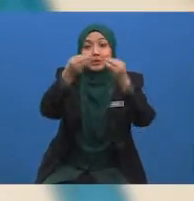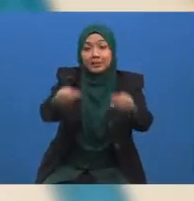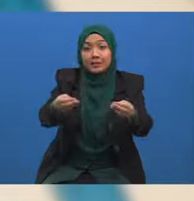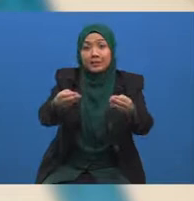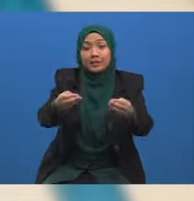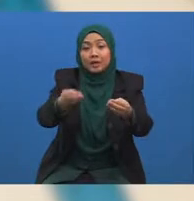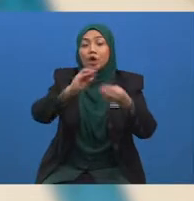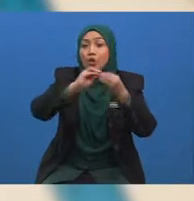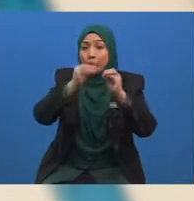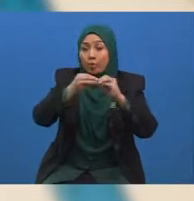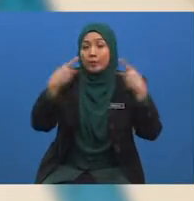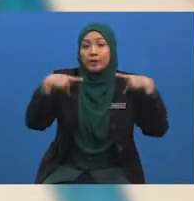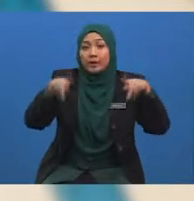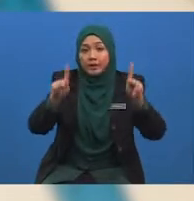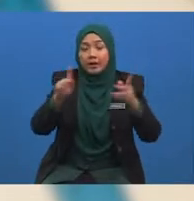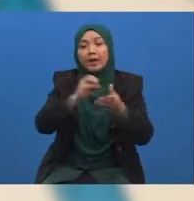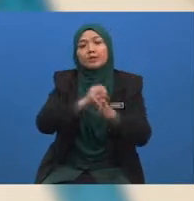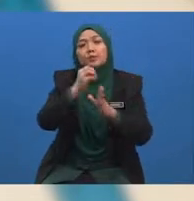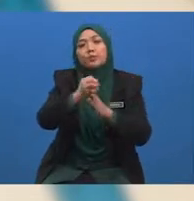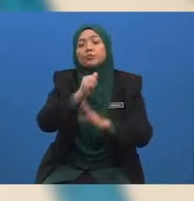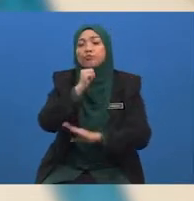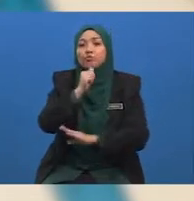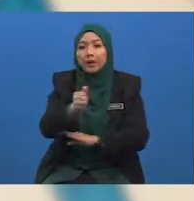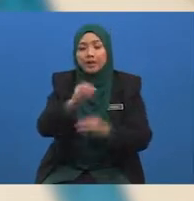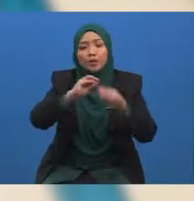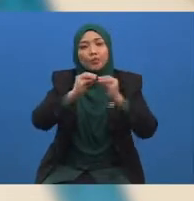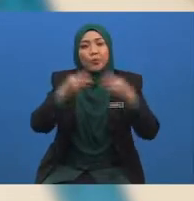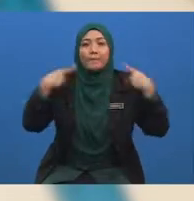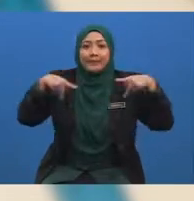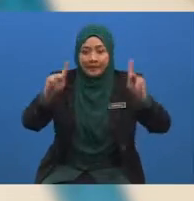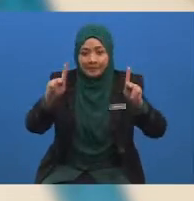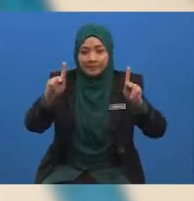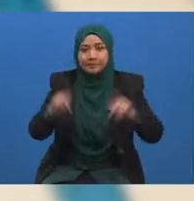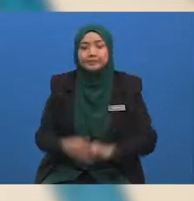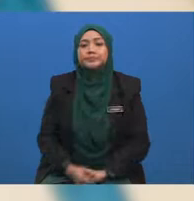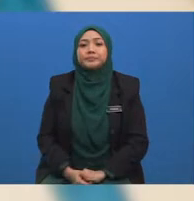adakah nombor perdana atau bukan nombor perdana.